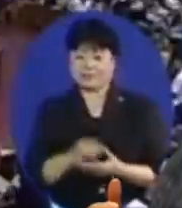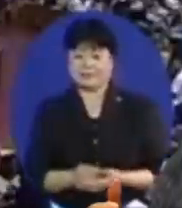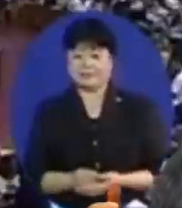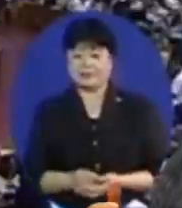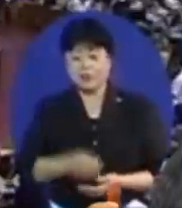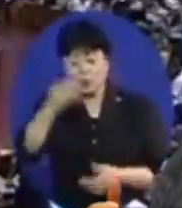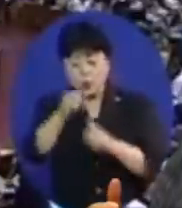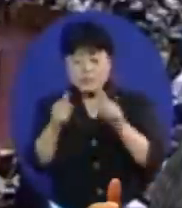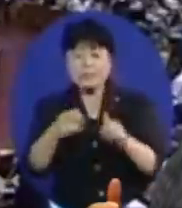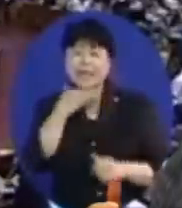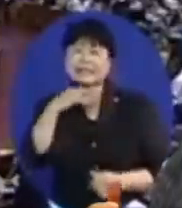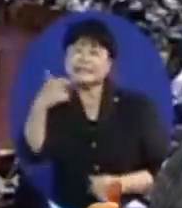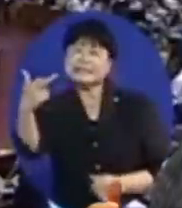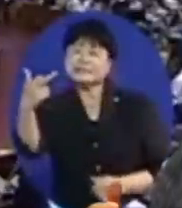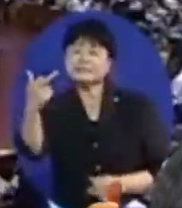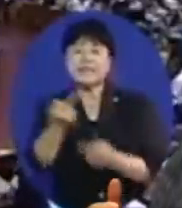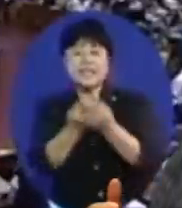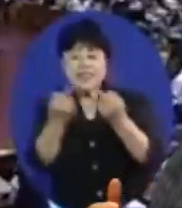요셉은 17세에